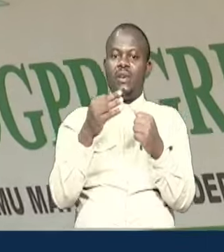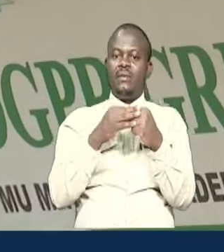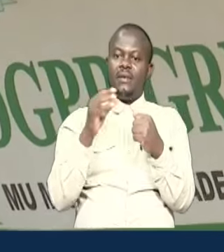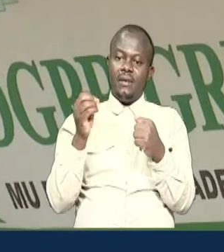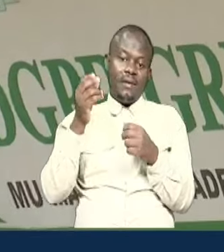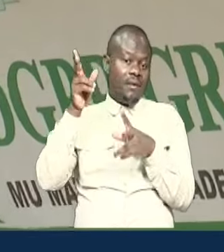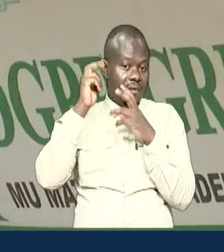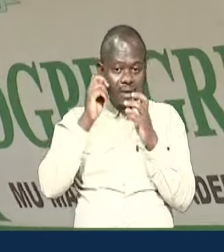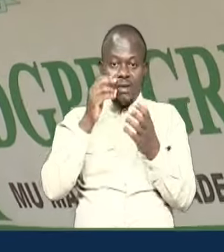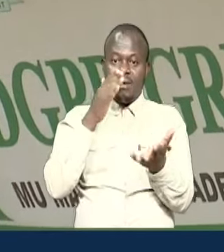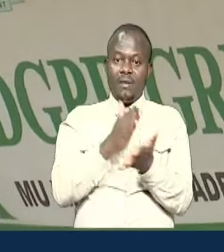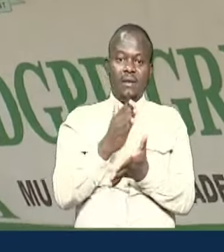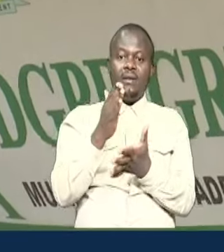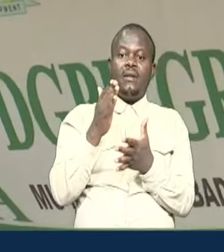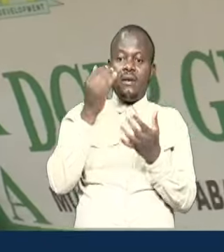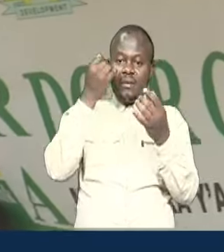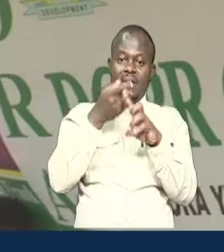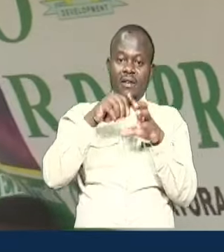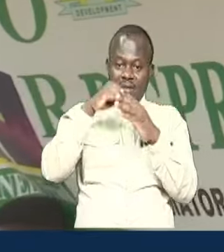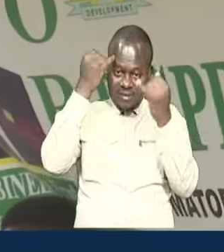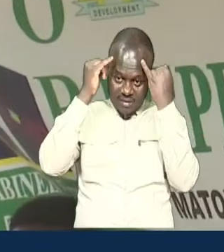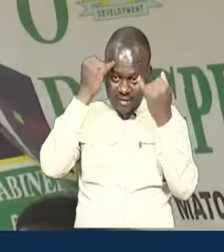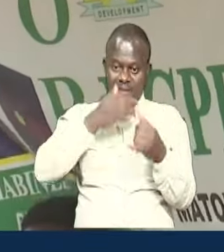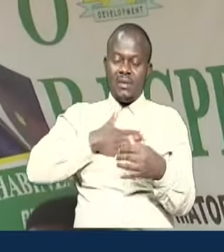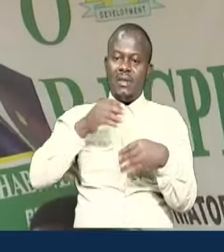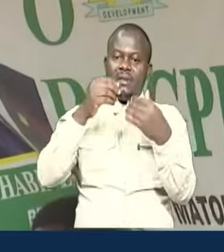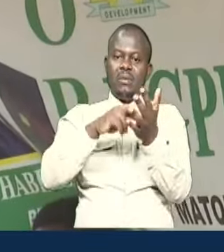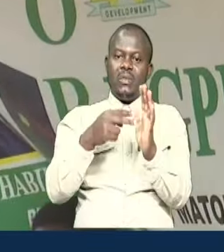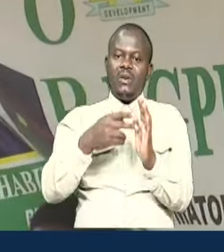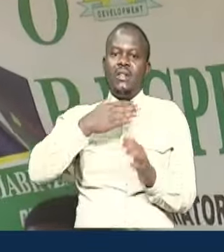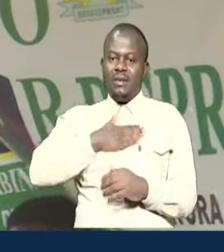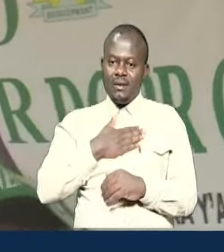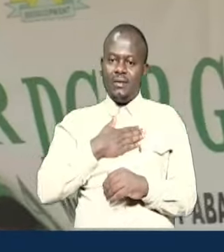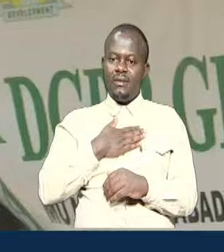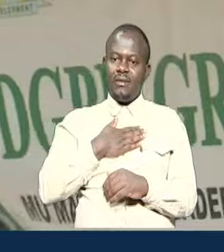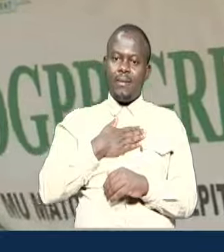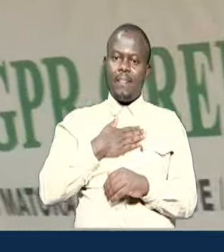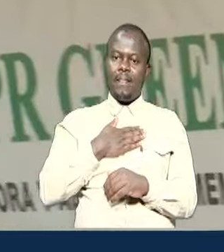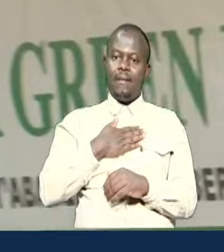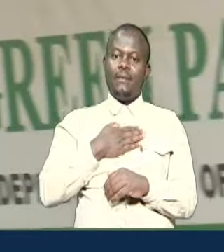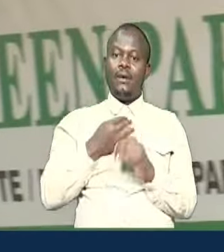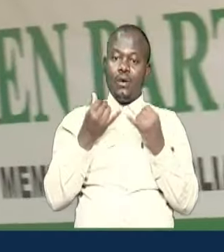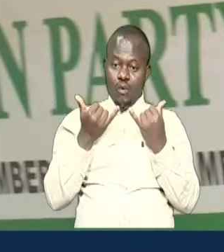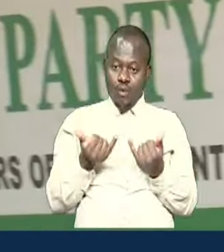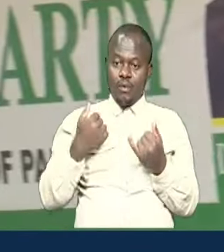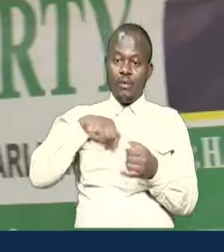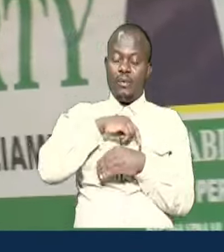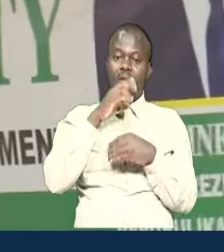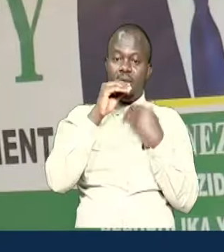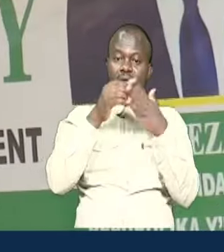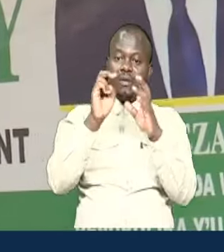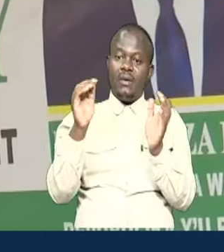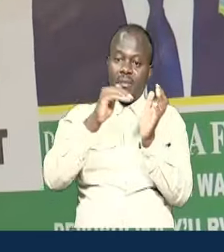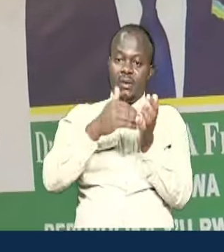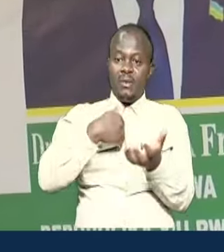turi kumvikana byavuye mu bitekerezo natanze mu mushinga wanjye w'itegeko natanze ubu none tuvuga ngo nimwongere